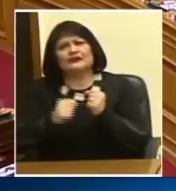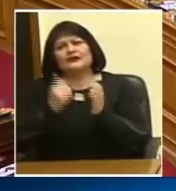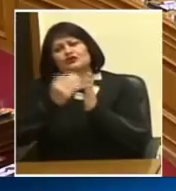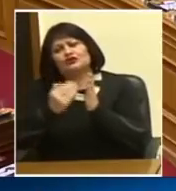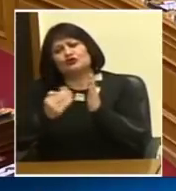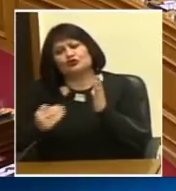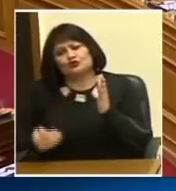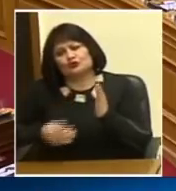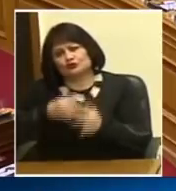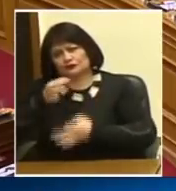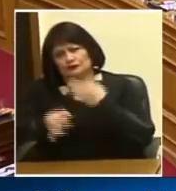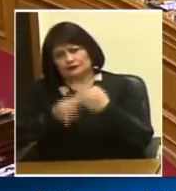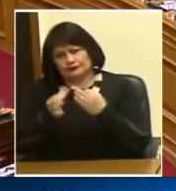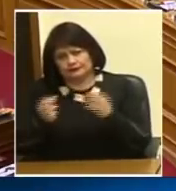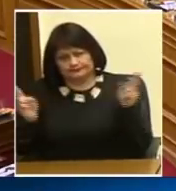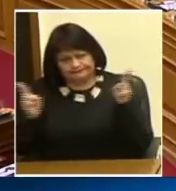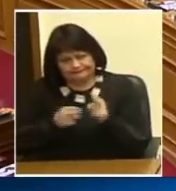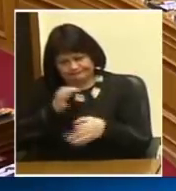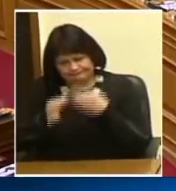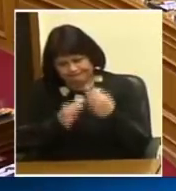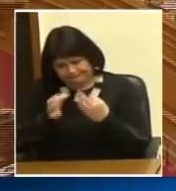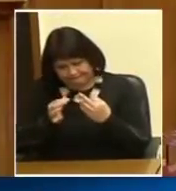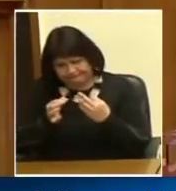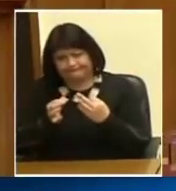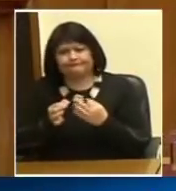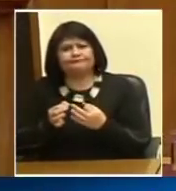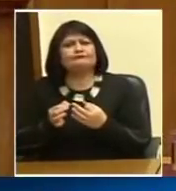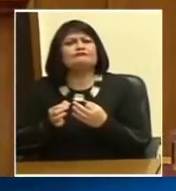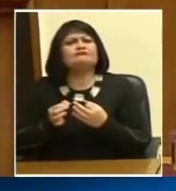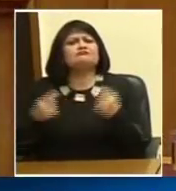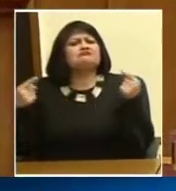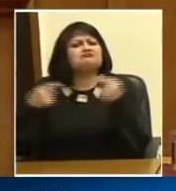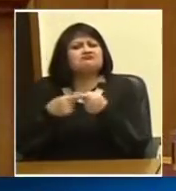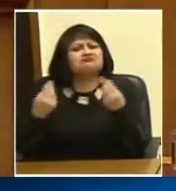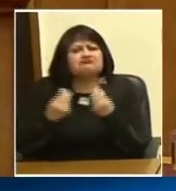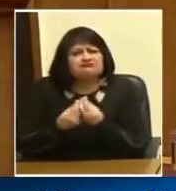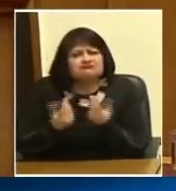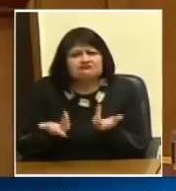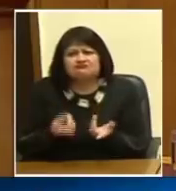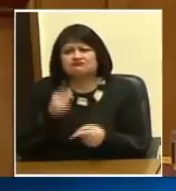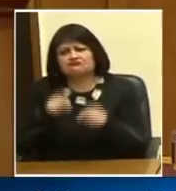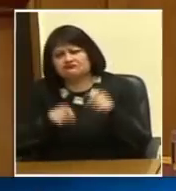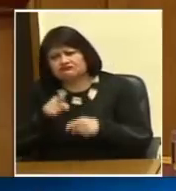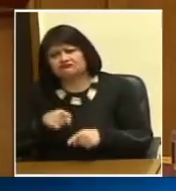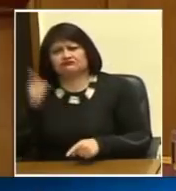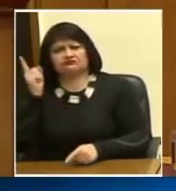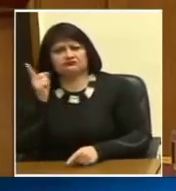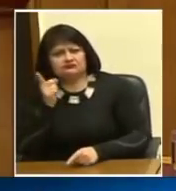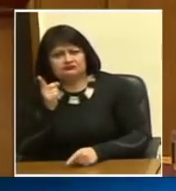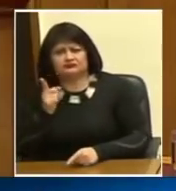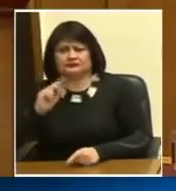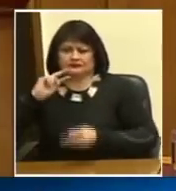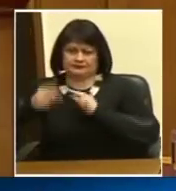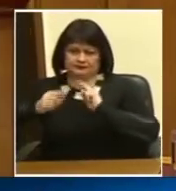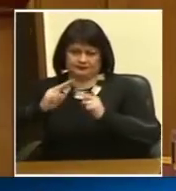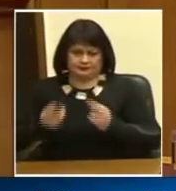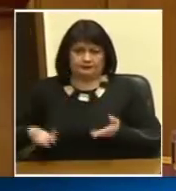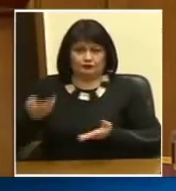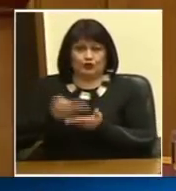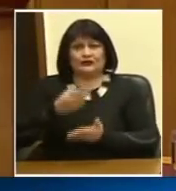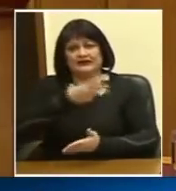τα επιχειρήματα που ακούστηκαν, να επισημάνω αντιφάσεις, να κάνω κριτική στην κριτική που έχει ασκηθεί στην πρόταση του